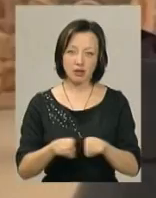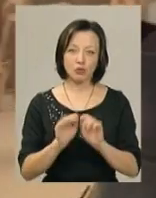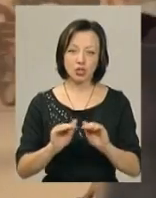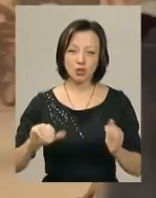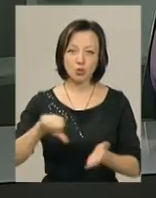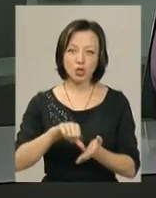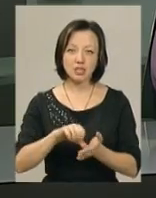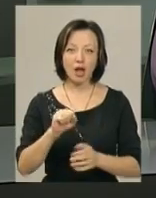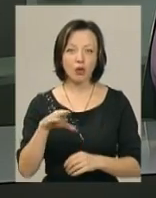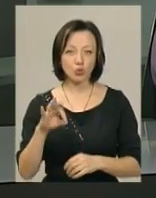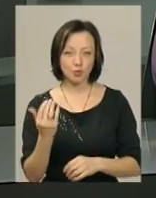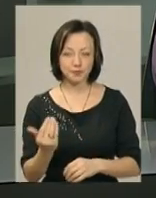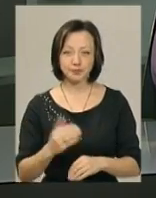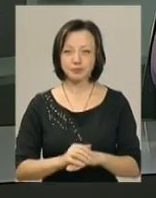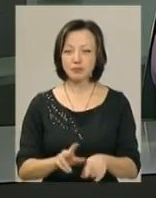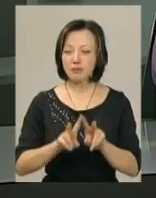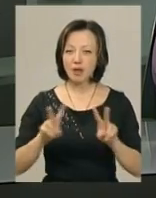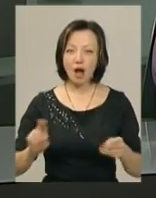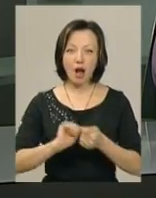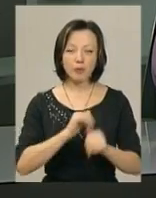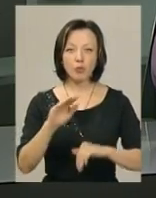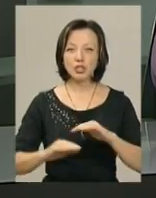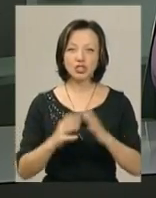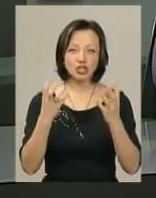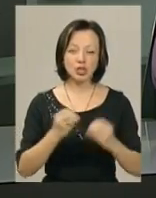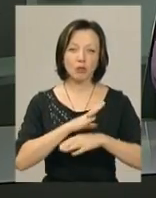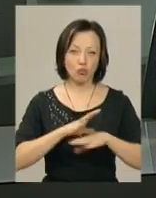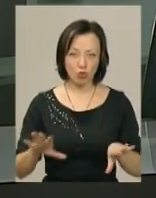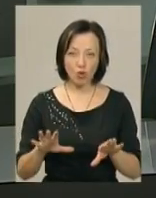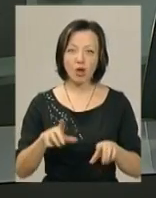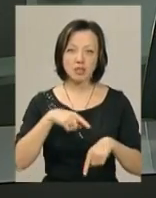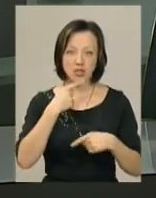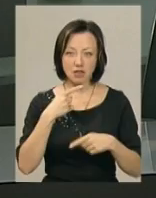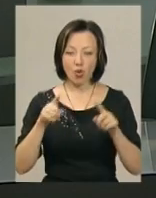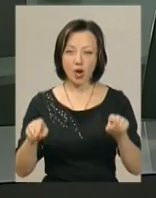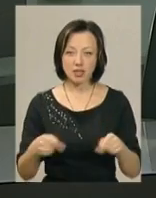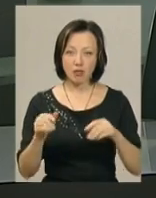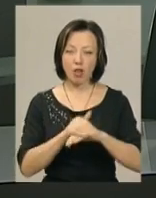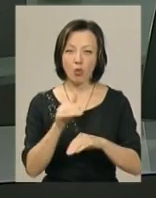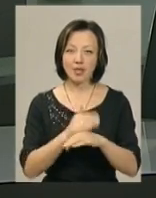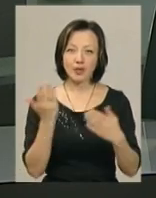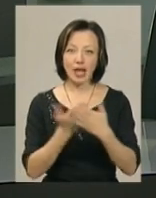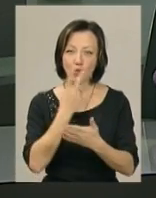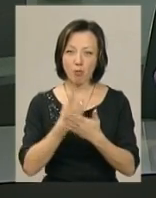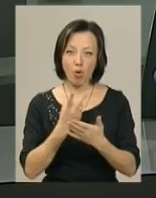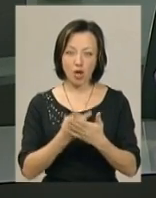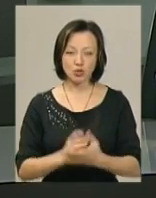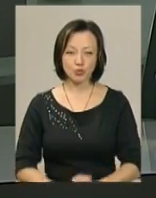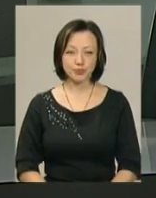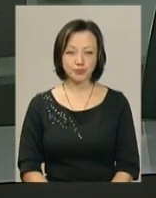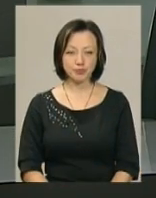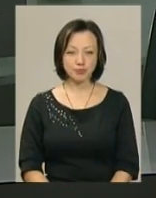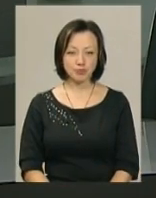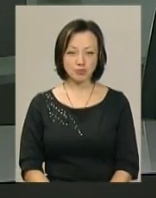діти учасників АТО. Подібного в Кам'янці-Подільському ще не було, запевнив організатор благодійного кінопоказу Богдан